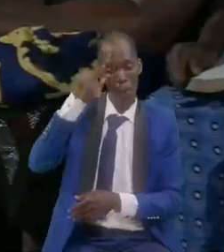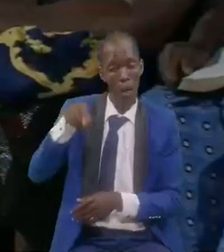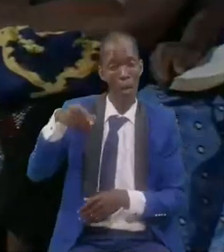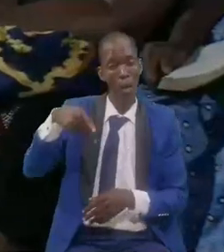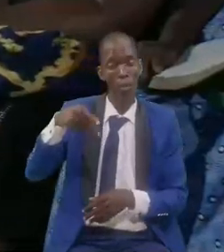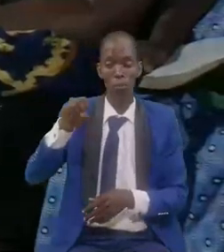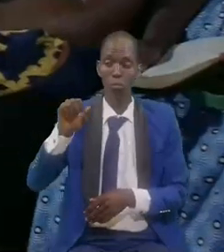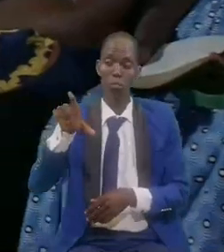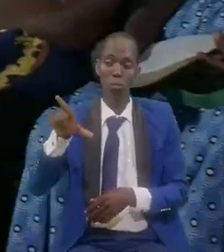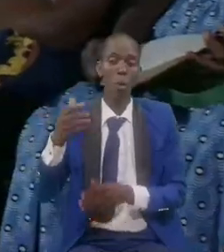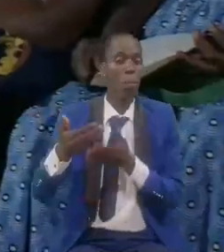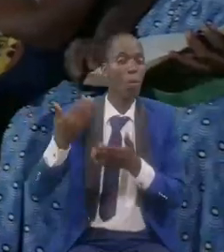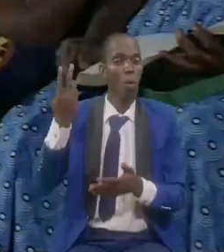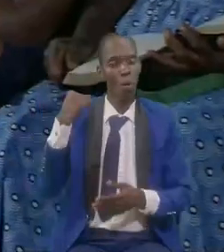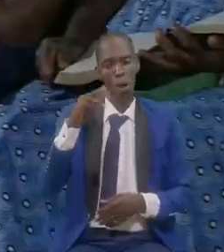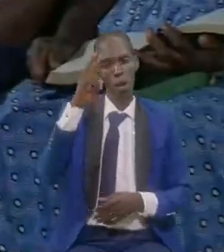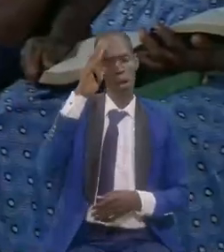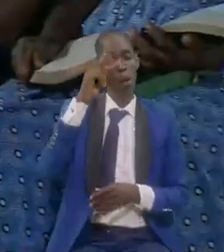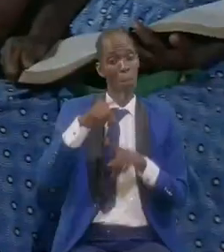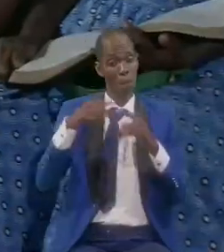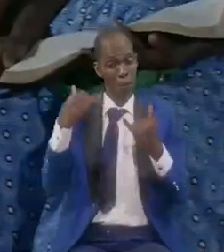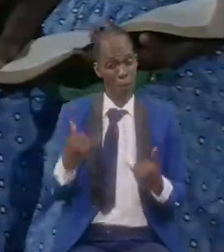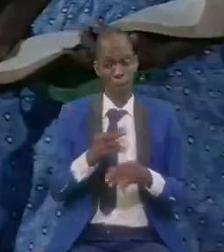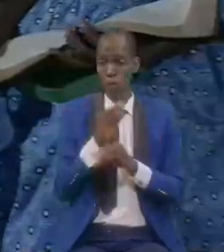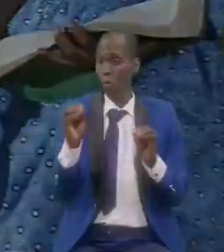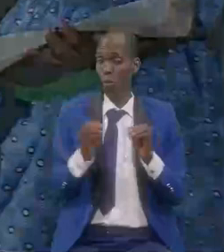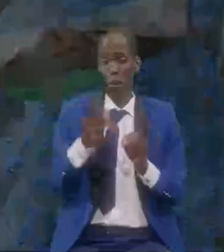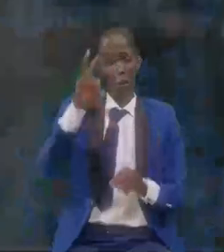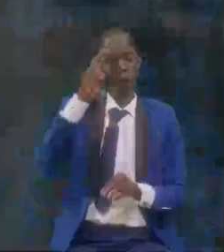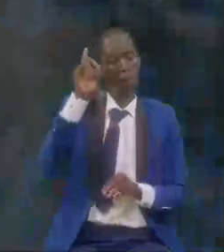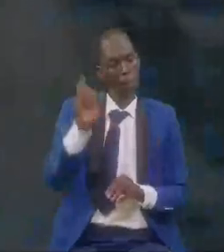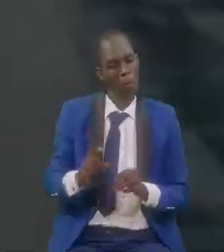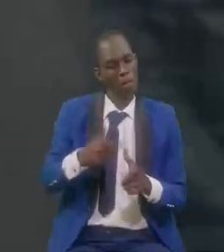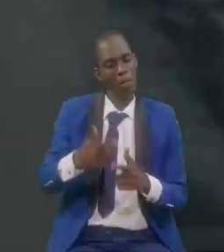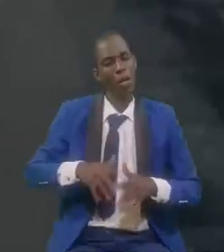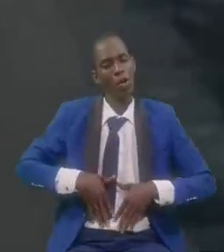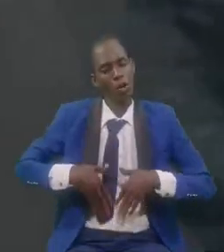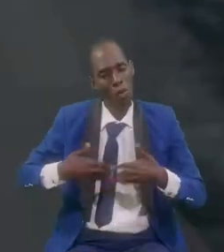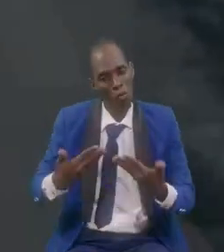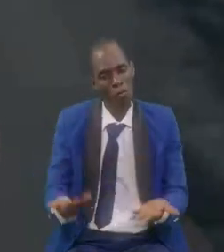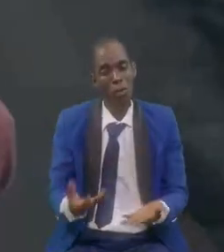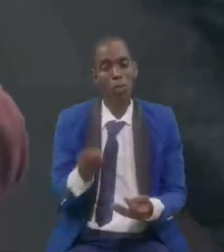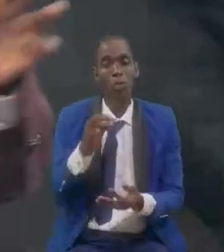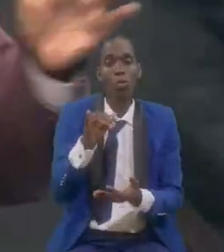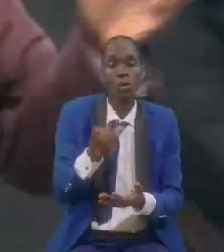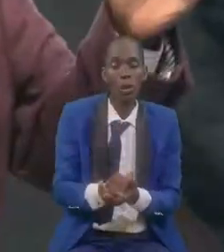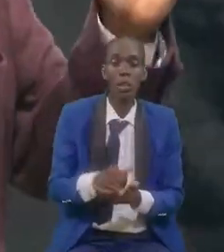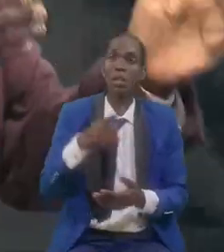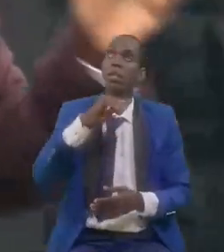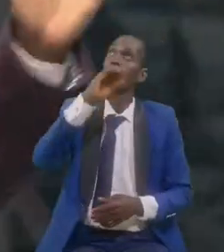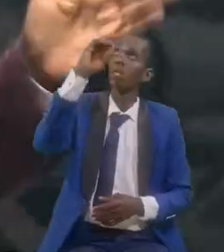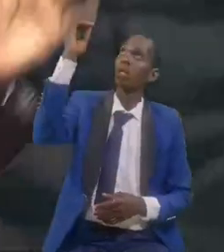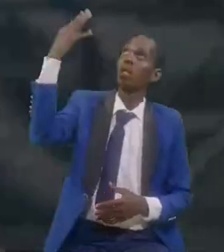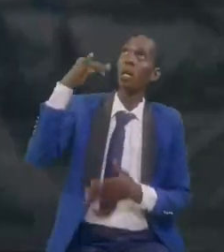Mais il n'est plus ignorant. Tu dois confesser et abandonner tes péchés pour que la grâce de Dieu, source de